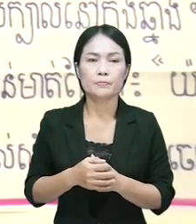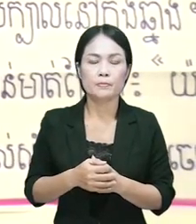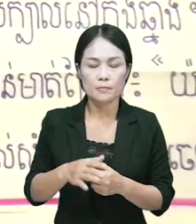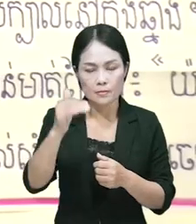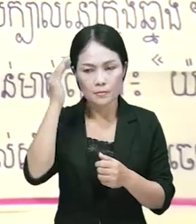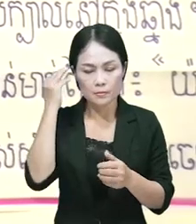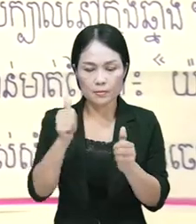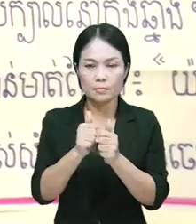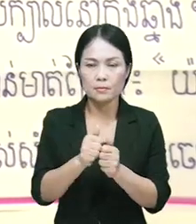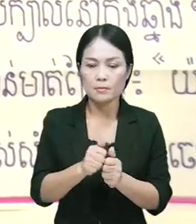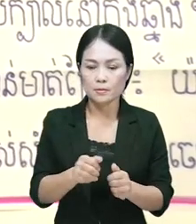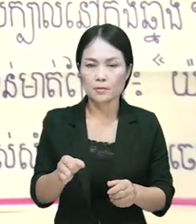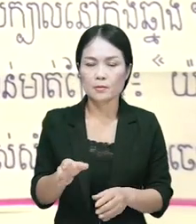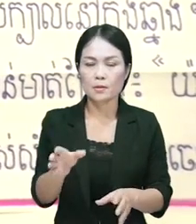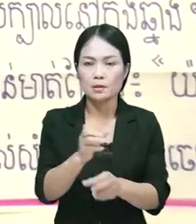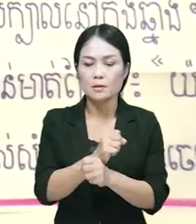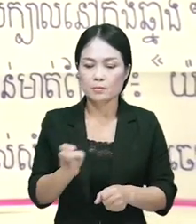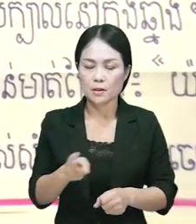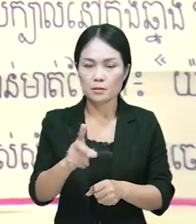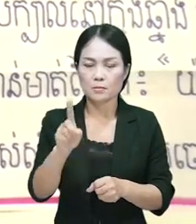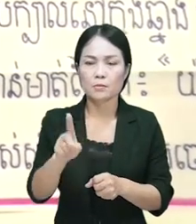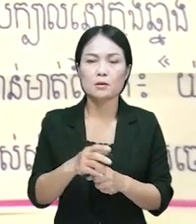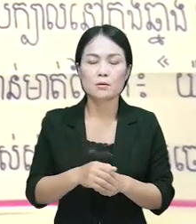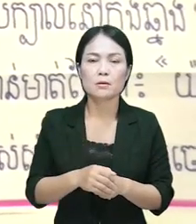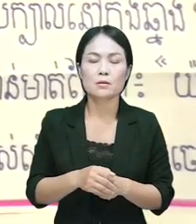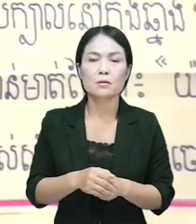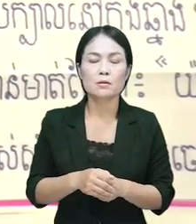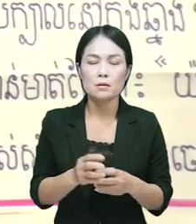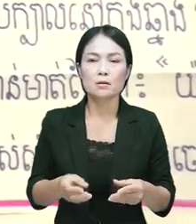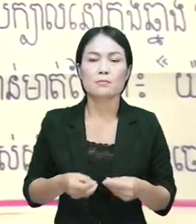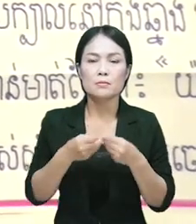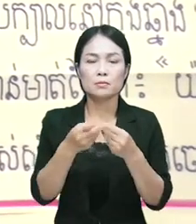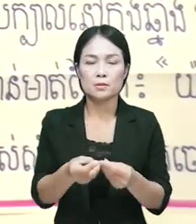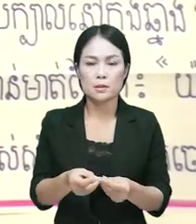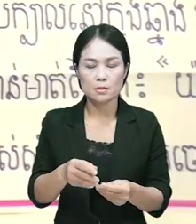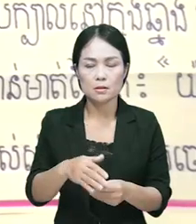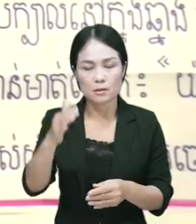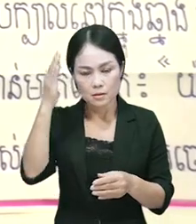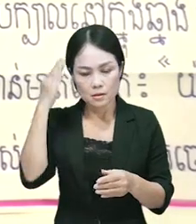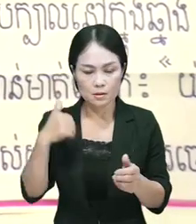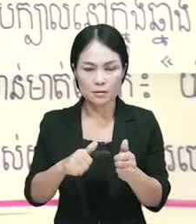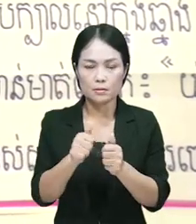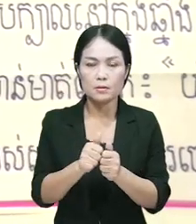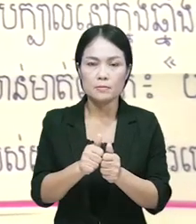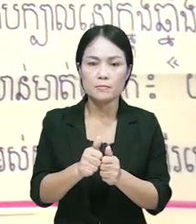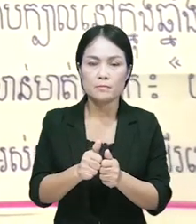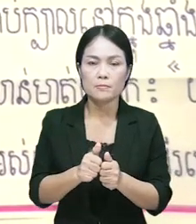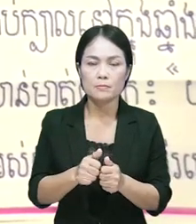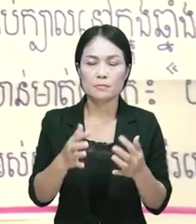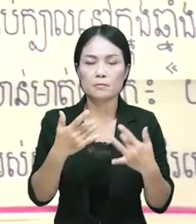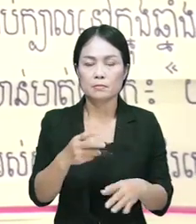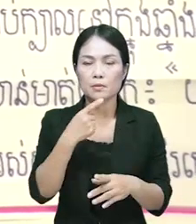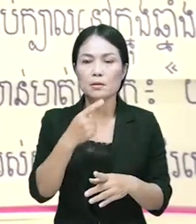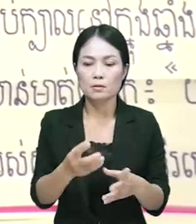ប្តីរកបានអន្ទង់មួយមកប្រគល់ឲ្យប្រពន្ធហើយ